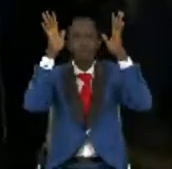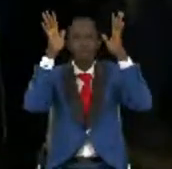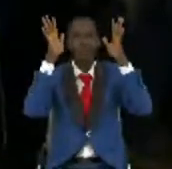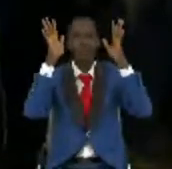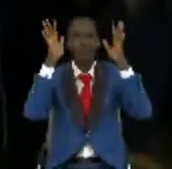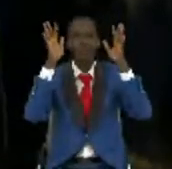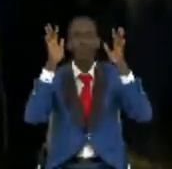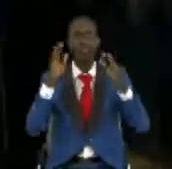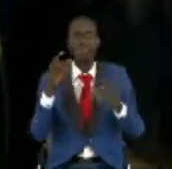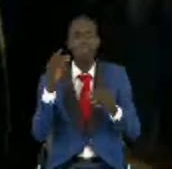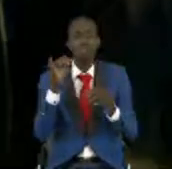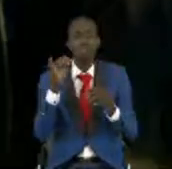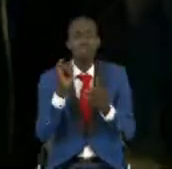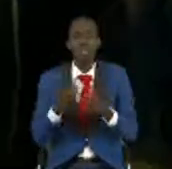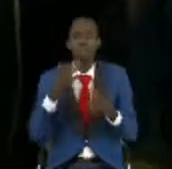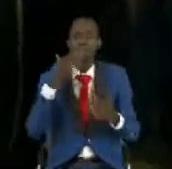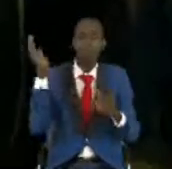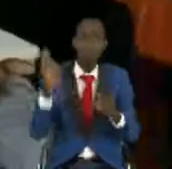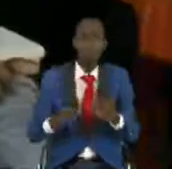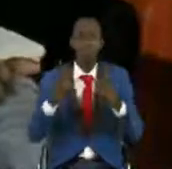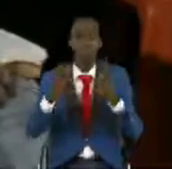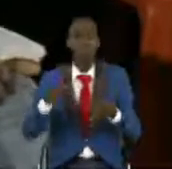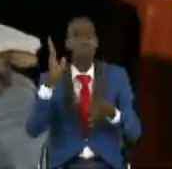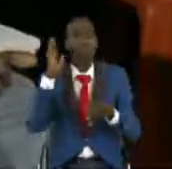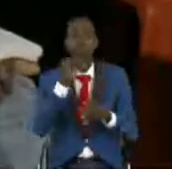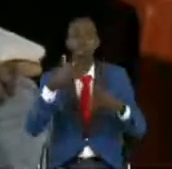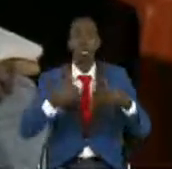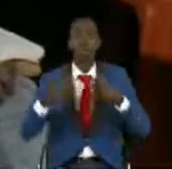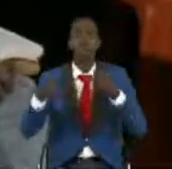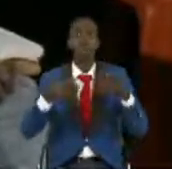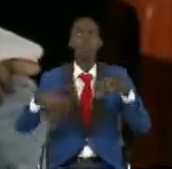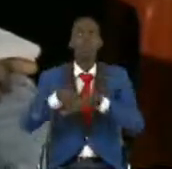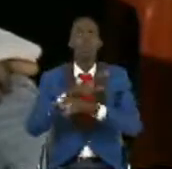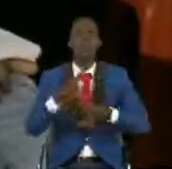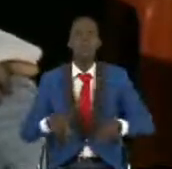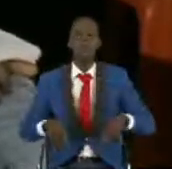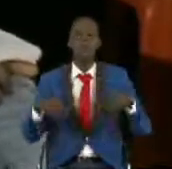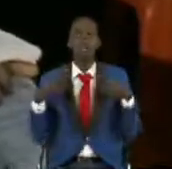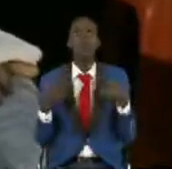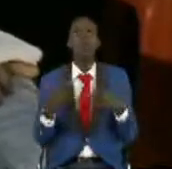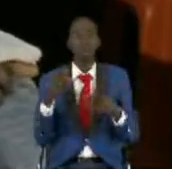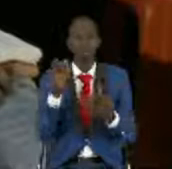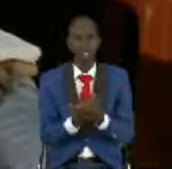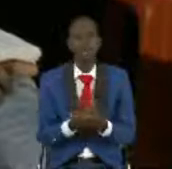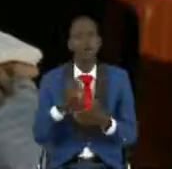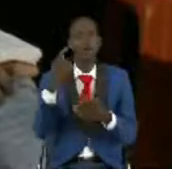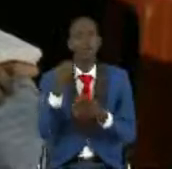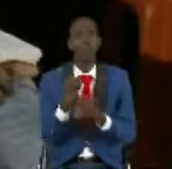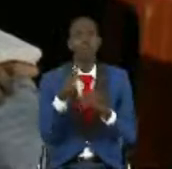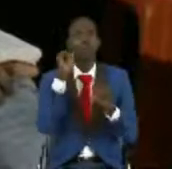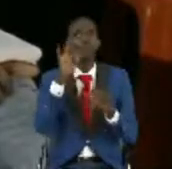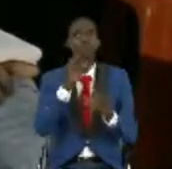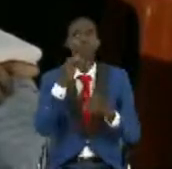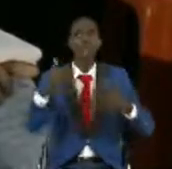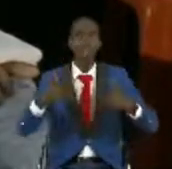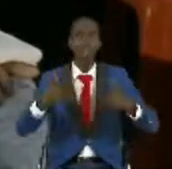Monsieur Terrible n'aura pas de pouvoir sur ta vie. Madame Terrible n'aura plus de pouvoir